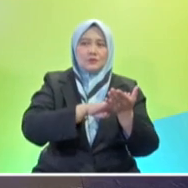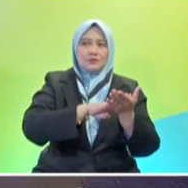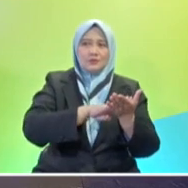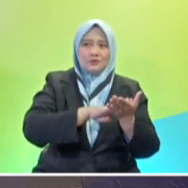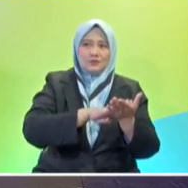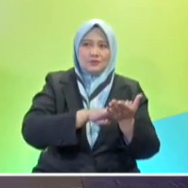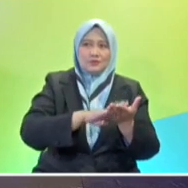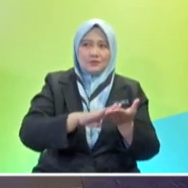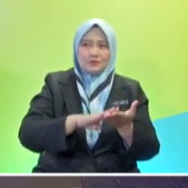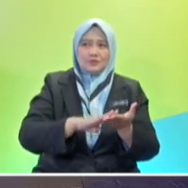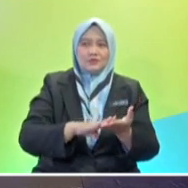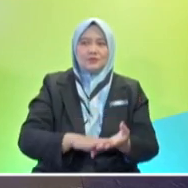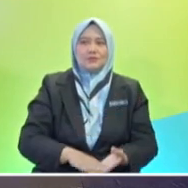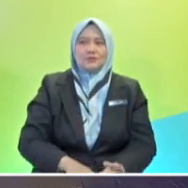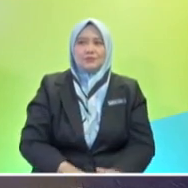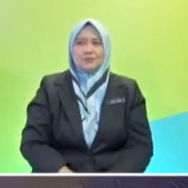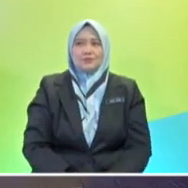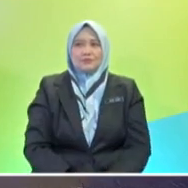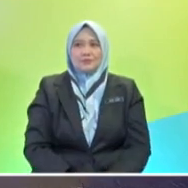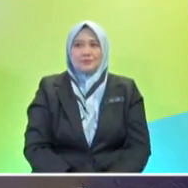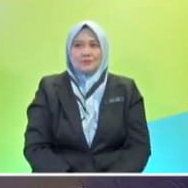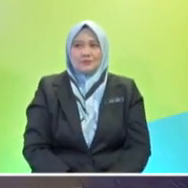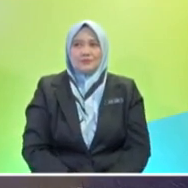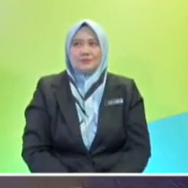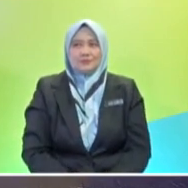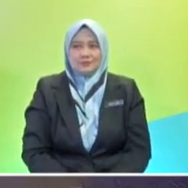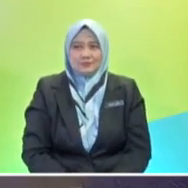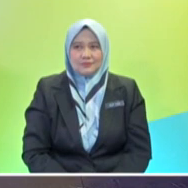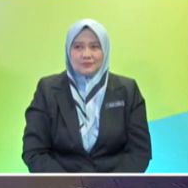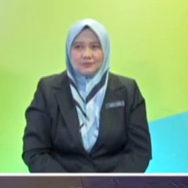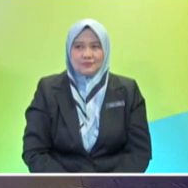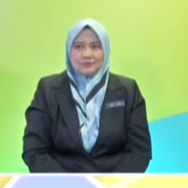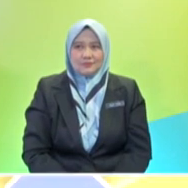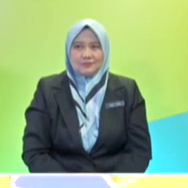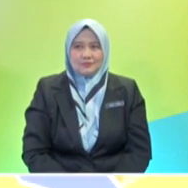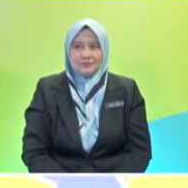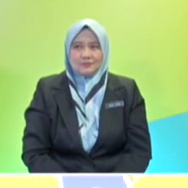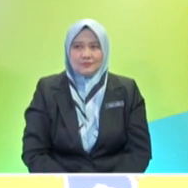untuk kumpulan. Hanan. Hanan kumpulan apa ya? Cikgu pun dah lupa. Kumpulan Hanan, bersih. Hanan kumpulan apa?